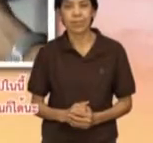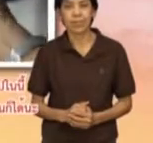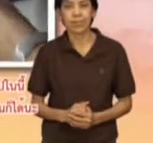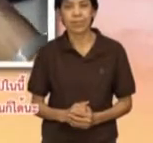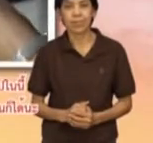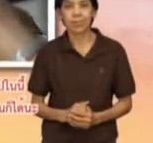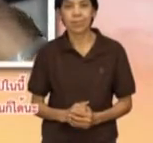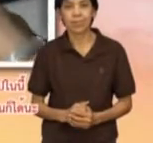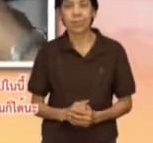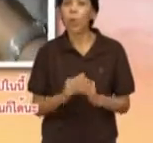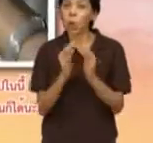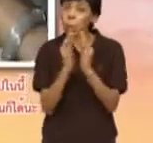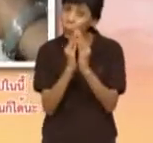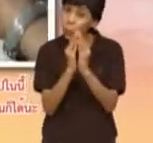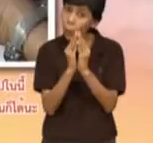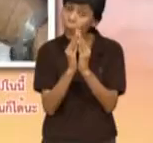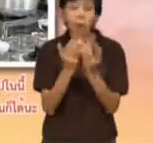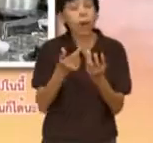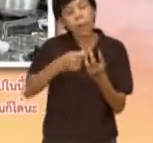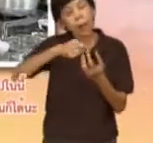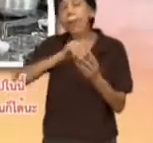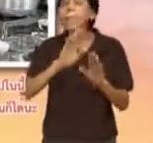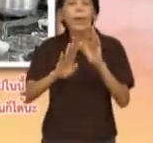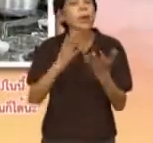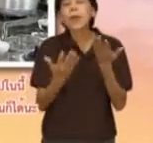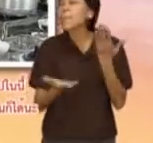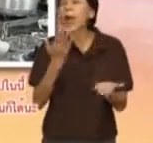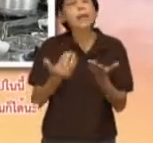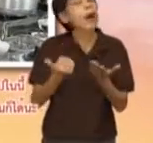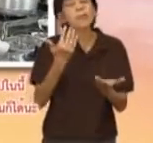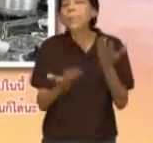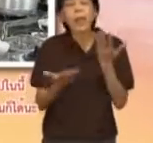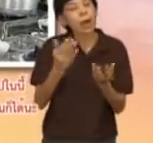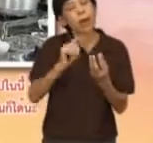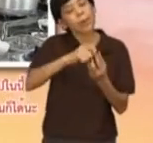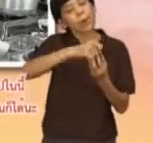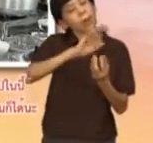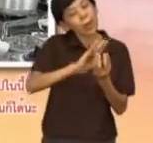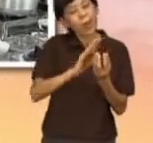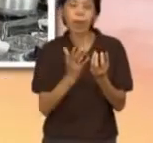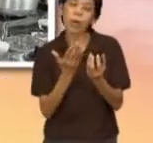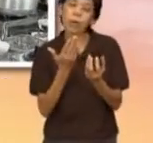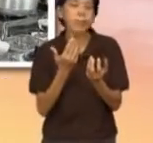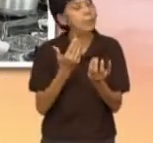ดอกบัวนี่บางคนก็แล้วแต่ใครจะพับแบบไหนได้ทั้งนั้นนะ ค่ะ